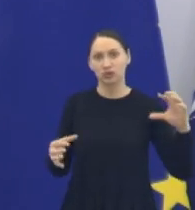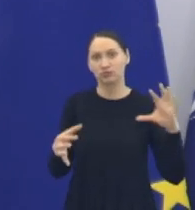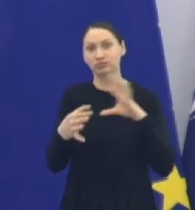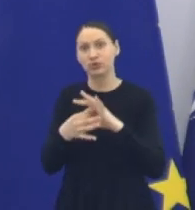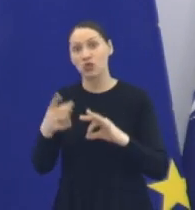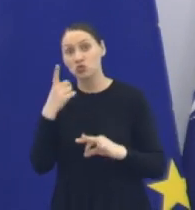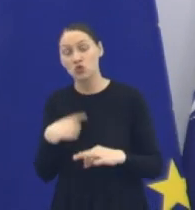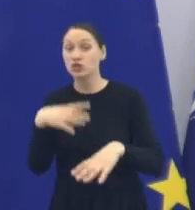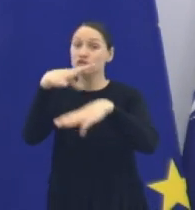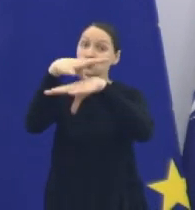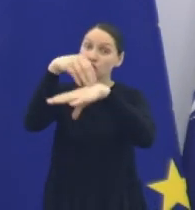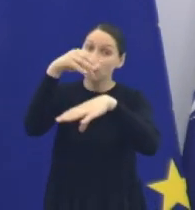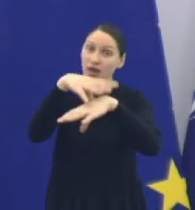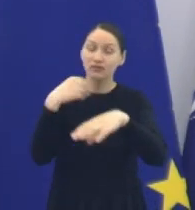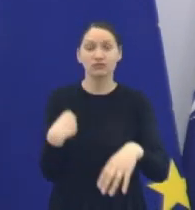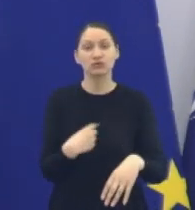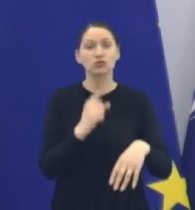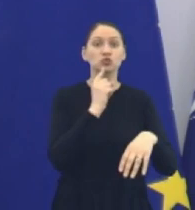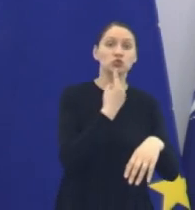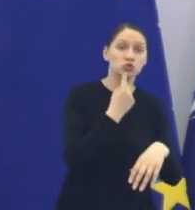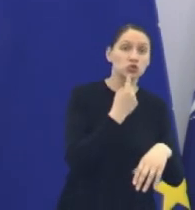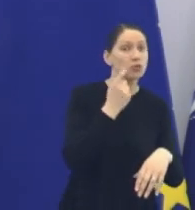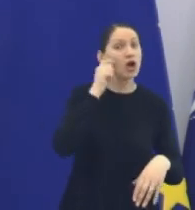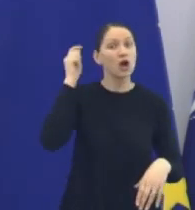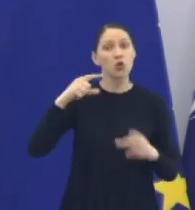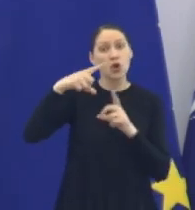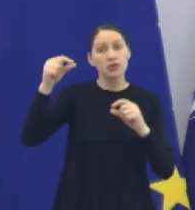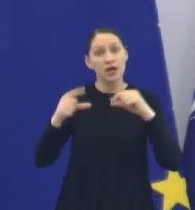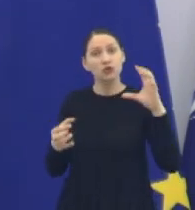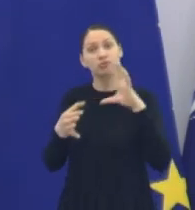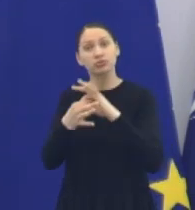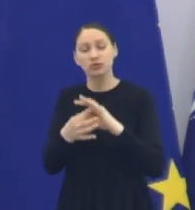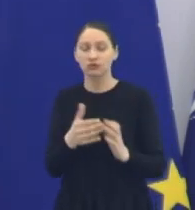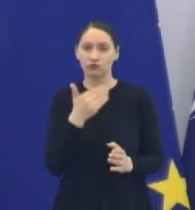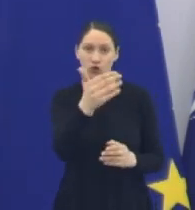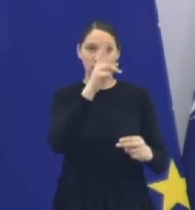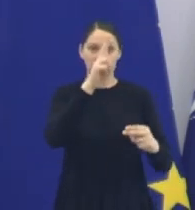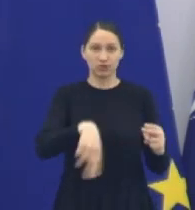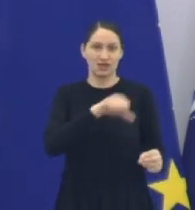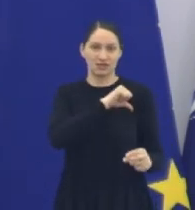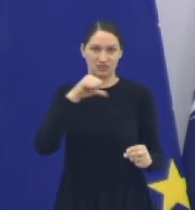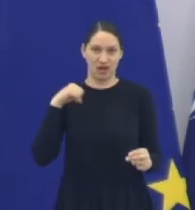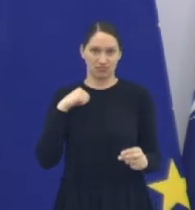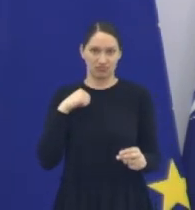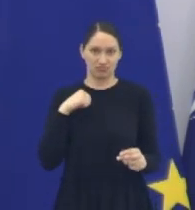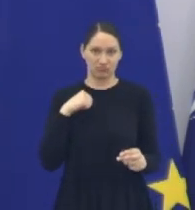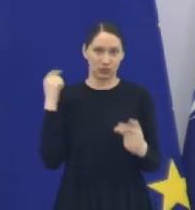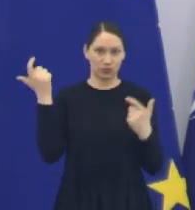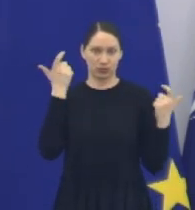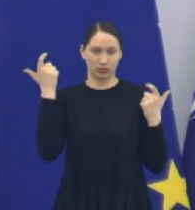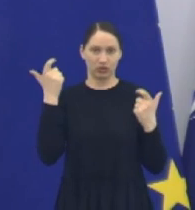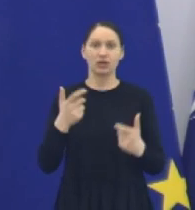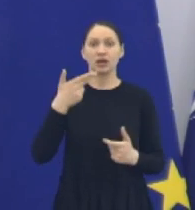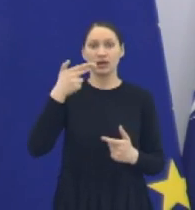Švedija, ar tai nori padaryti Suomija, ar tai nori padaryti Ukraina. Tai bus jų pačių sprendimo reikalas ir NATO alijansas